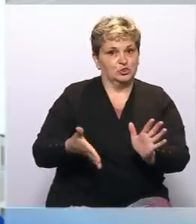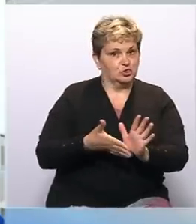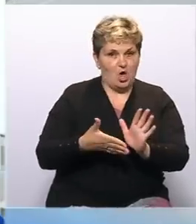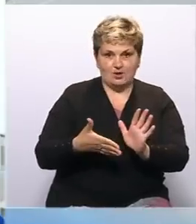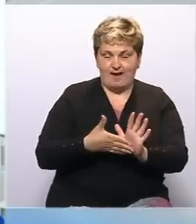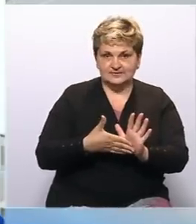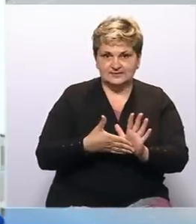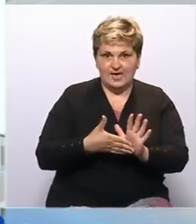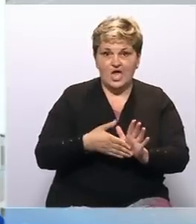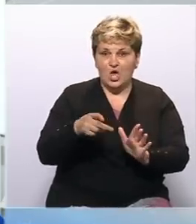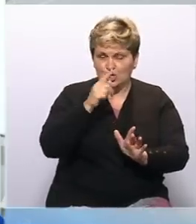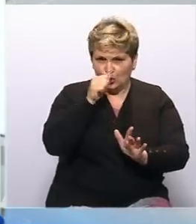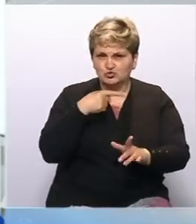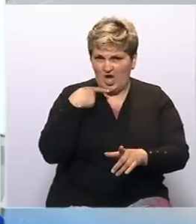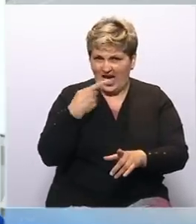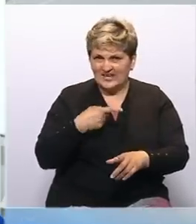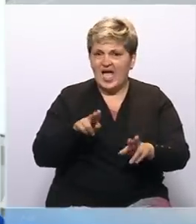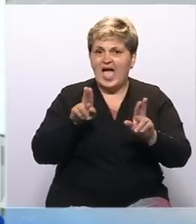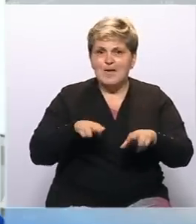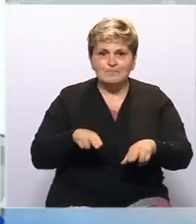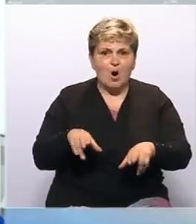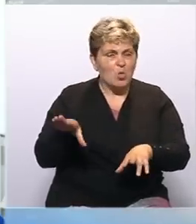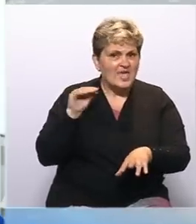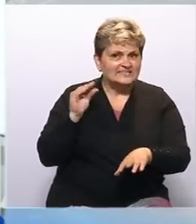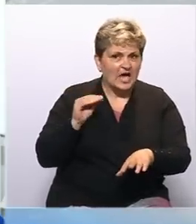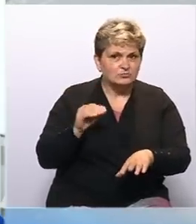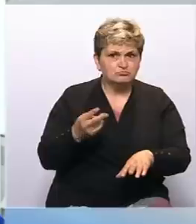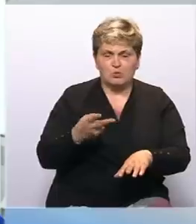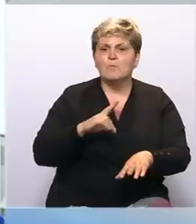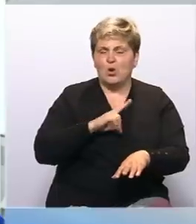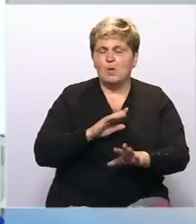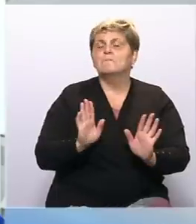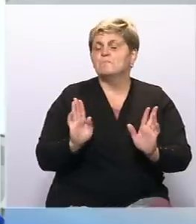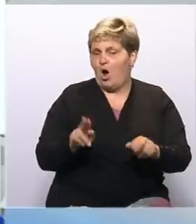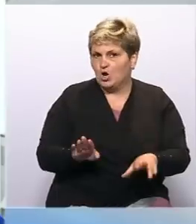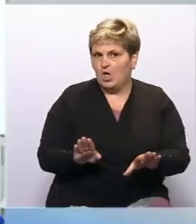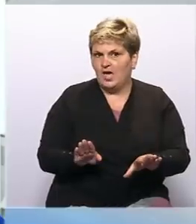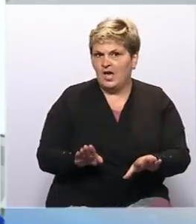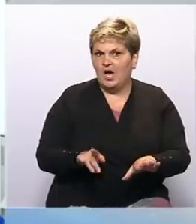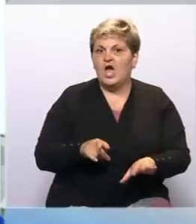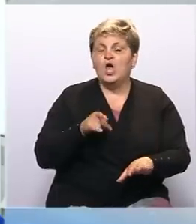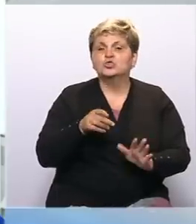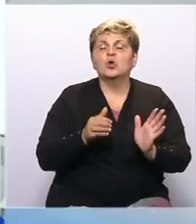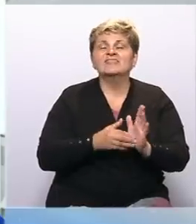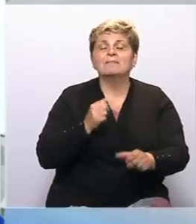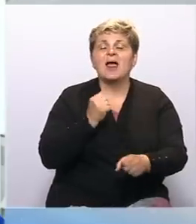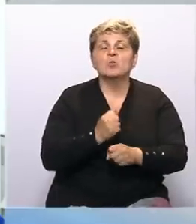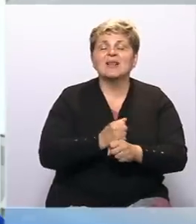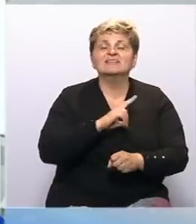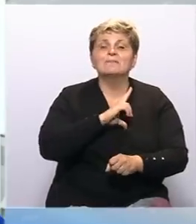dokaze. To što kažete, da se moglo saslušati dvoje policajaca, moglo je. To je trebala da uradi